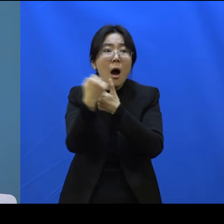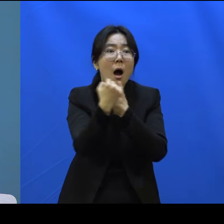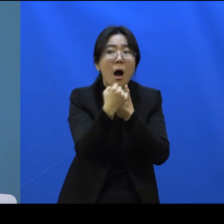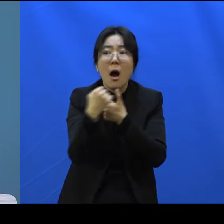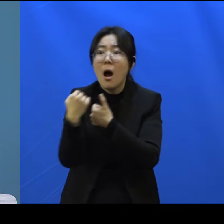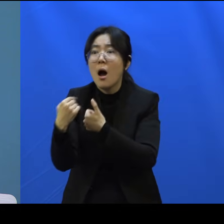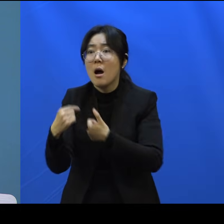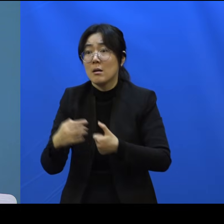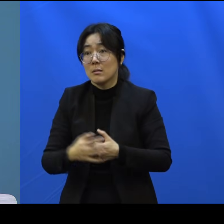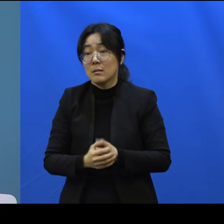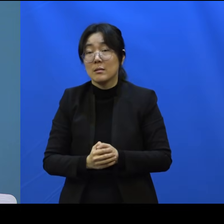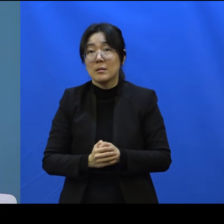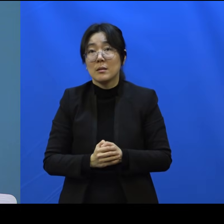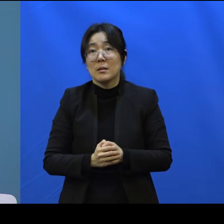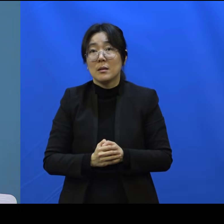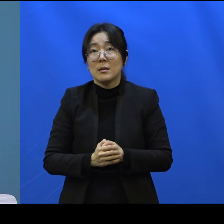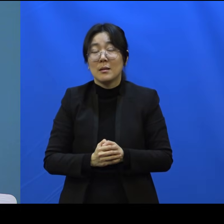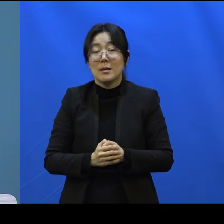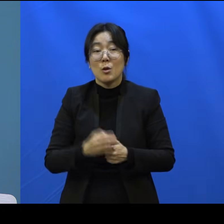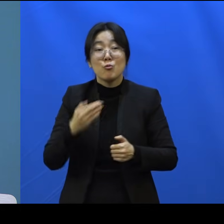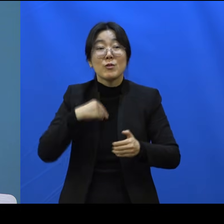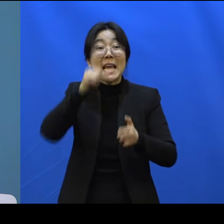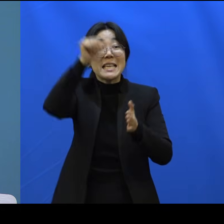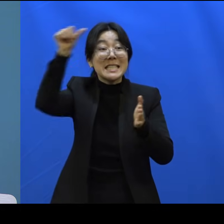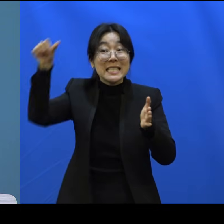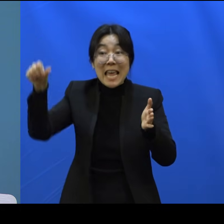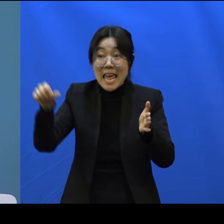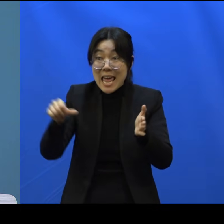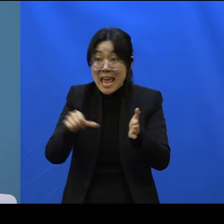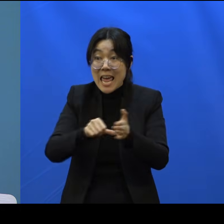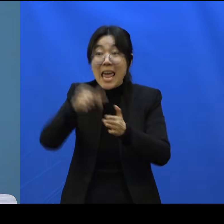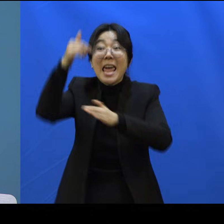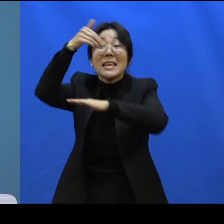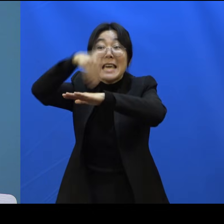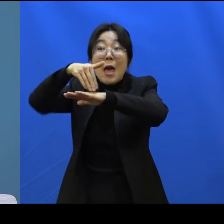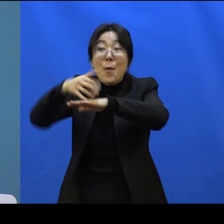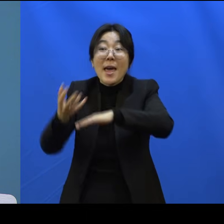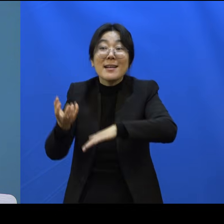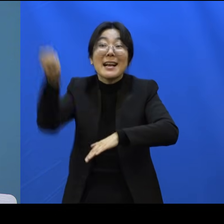하나님은 우리 인생의 저자이십니다. 우리의 이야기를 흥미진진하게 써가시는 분이에요.